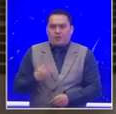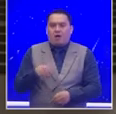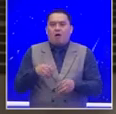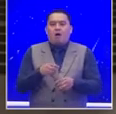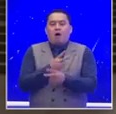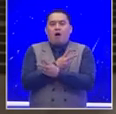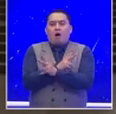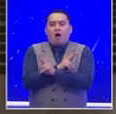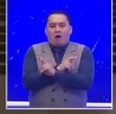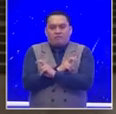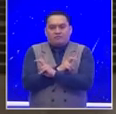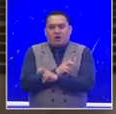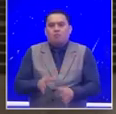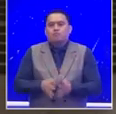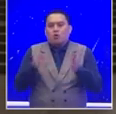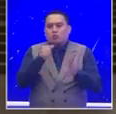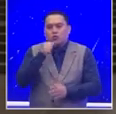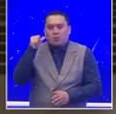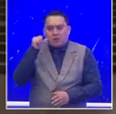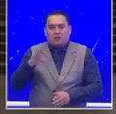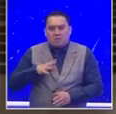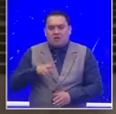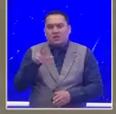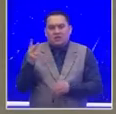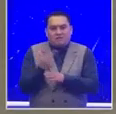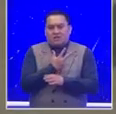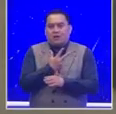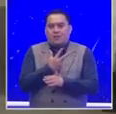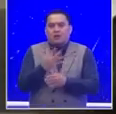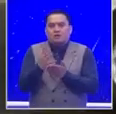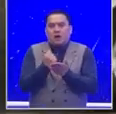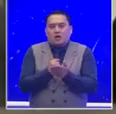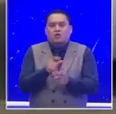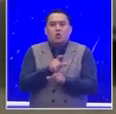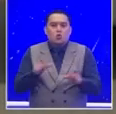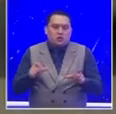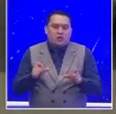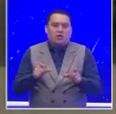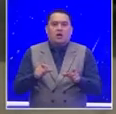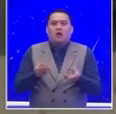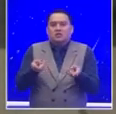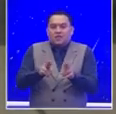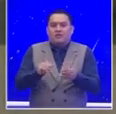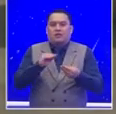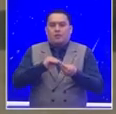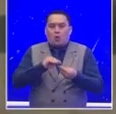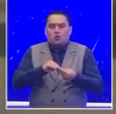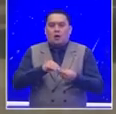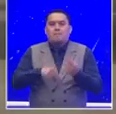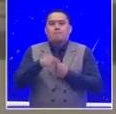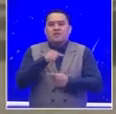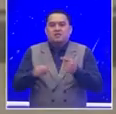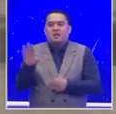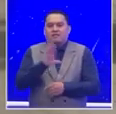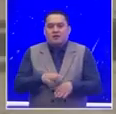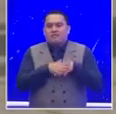Австрии число безработных в прошлом месяце выросло на 2/3. Чтобы сохранить людей на рабочих местах и помочь бизнесу, Европейский